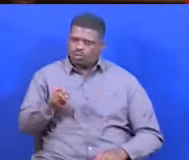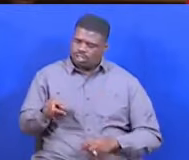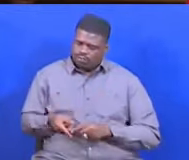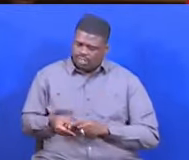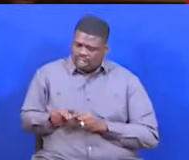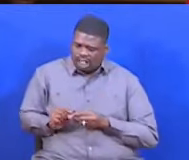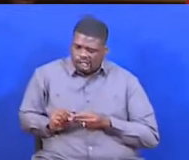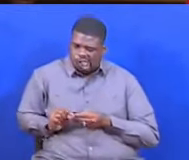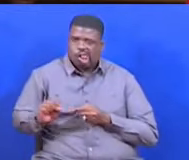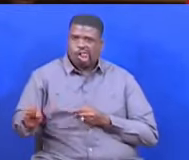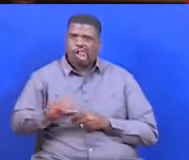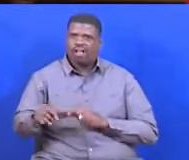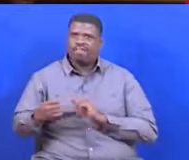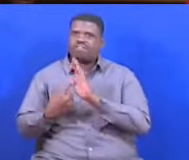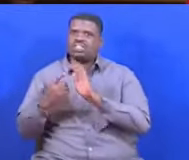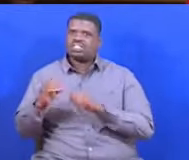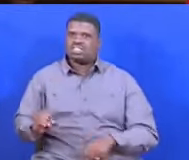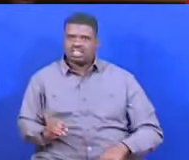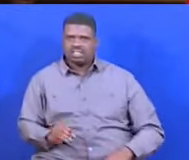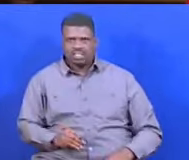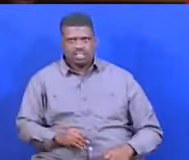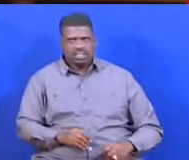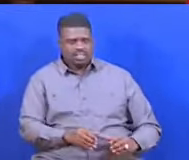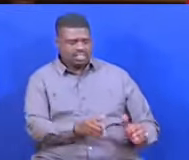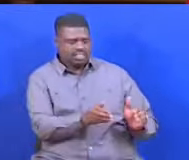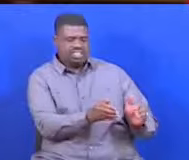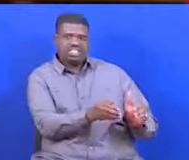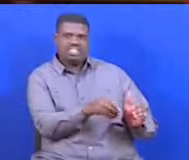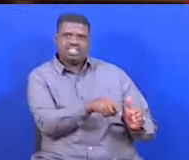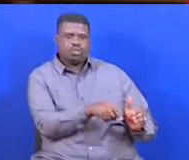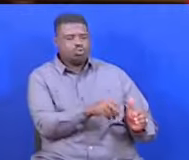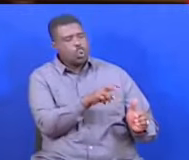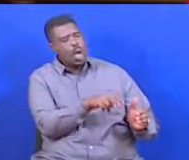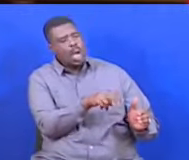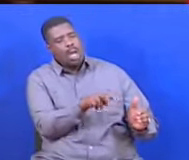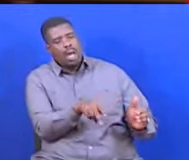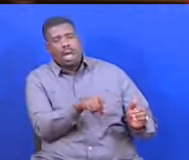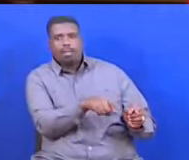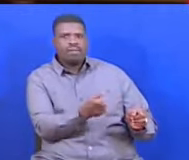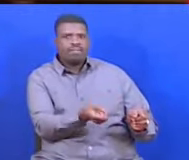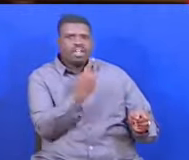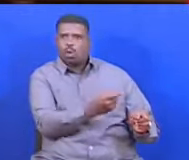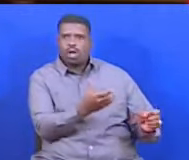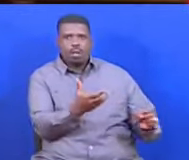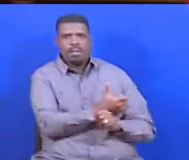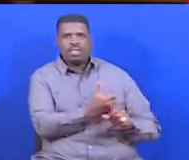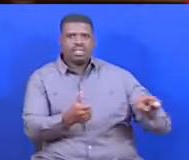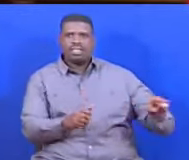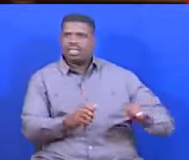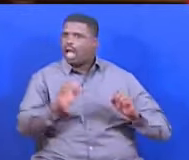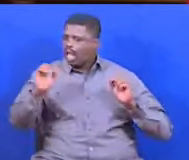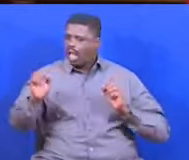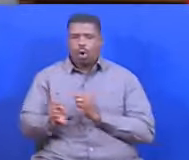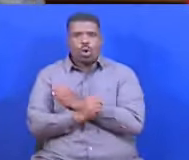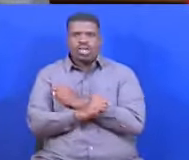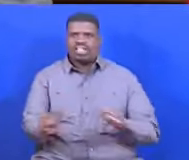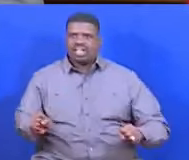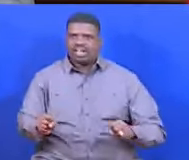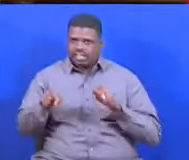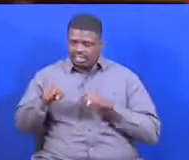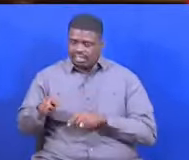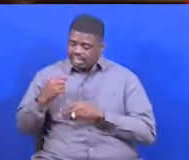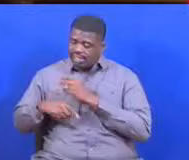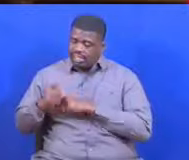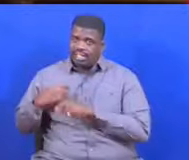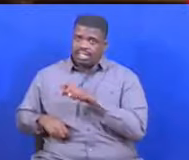hii 60,000, lakini kitiba chako tu ni kuchekiwa chekiwa hapo na vidao havipatikani. Haiwezekani. Yeye kama anaingia